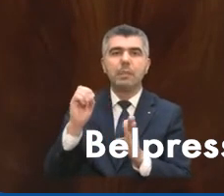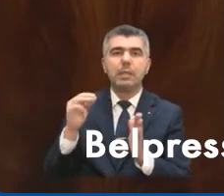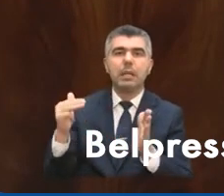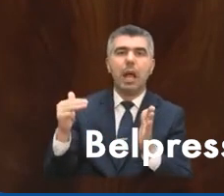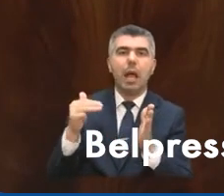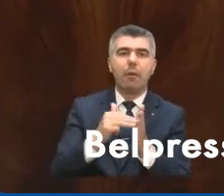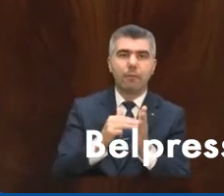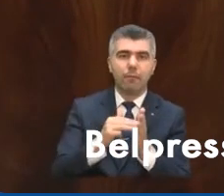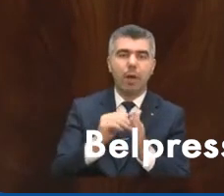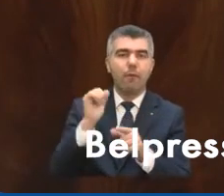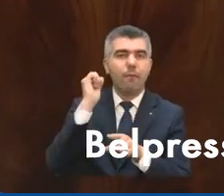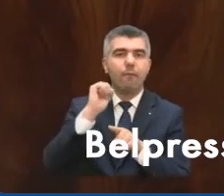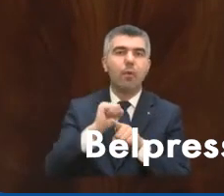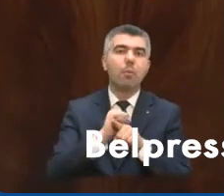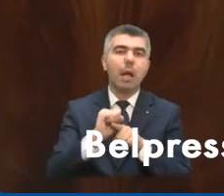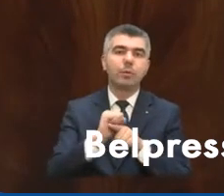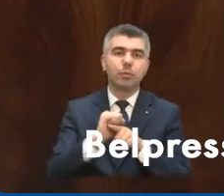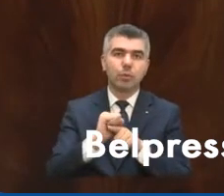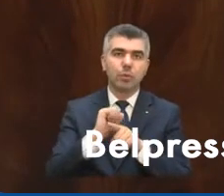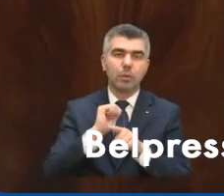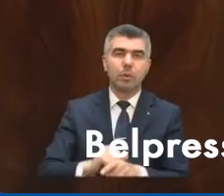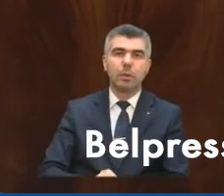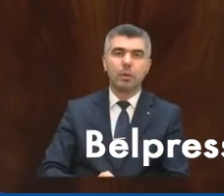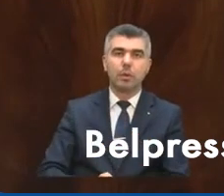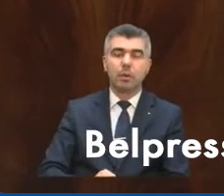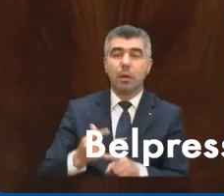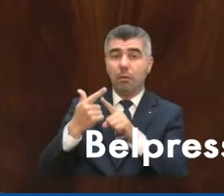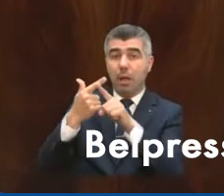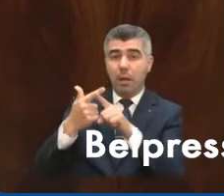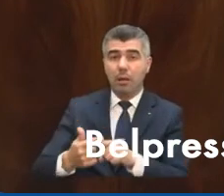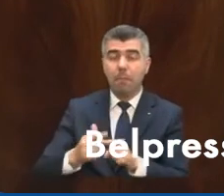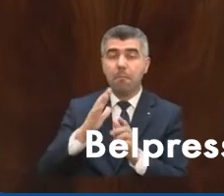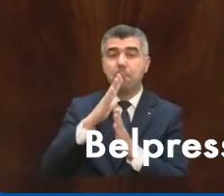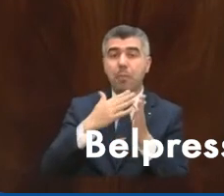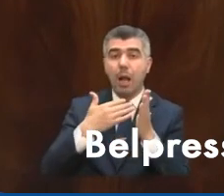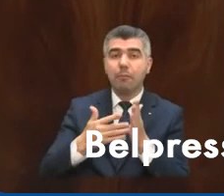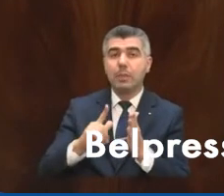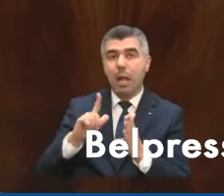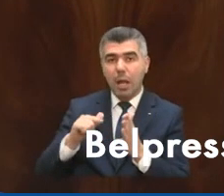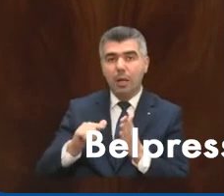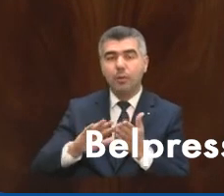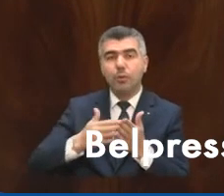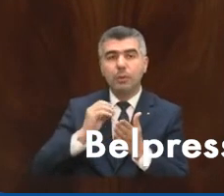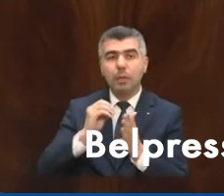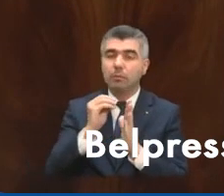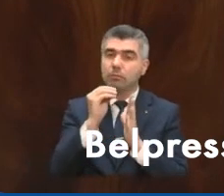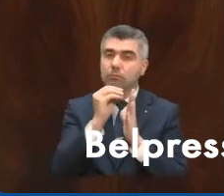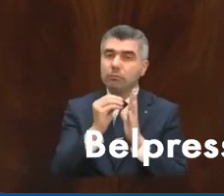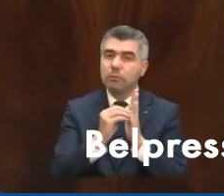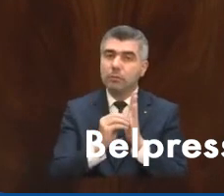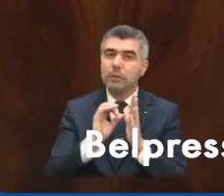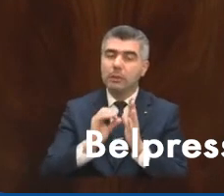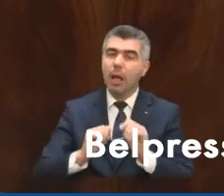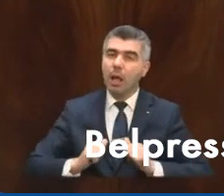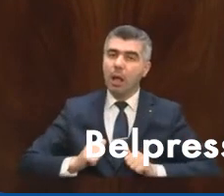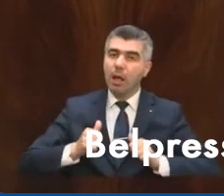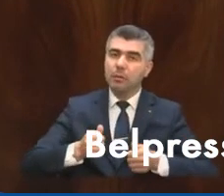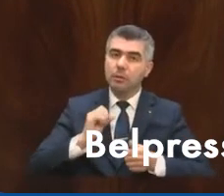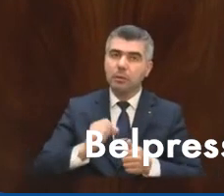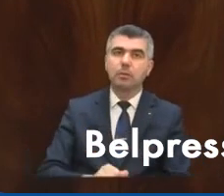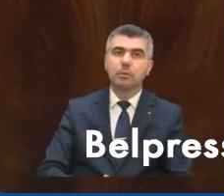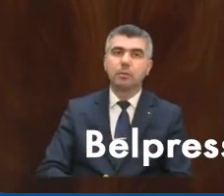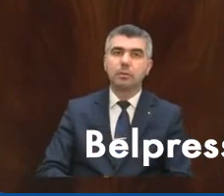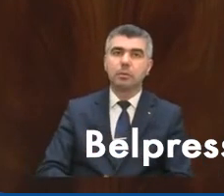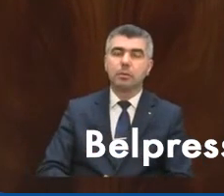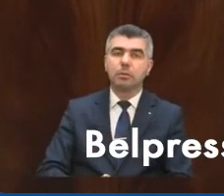ديال لا فورماسيون. ولكن هذه عندها التكلفه ديالها، عندها برامج ديالها، عندها الكاي شارج ديالها، عندها الامكانيات اللي خصها تكون، وخصها